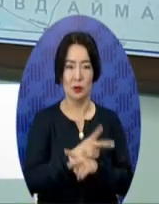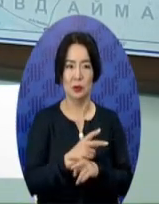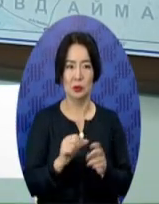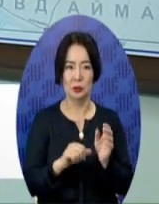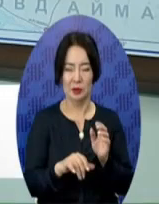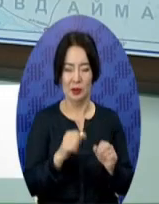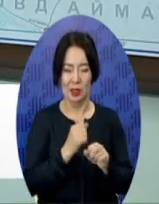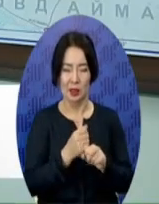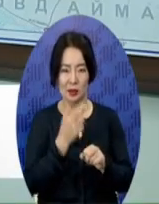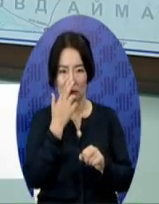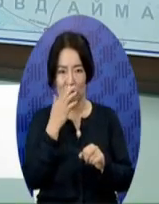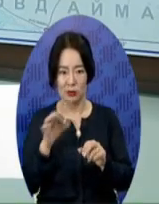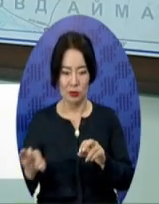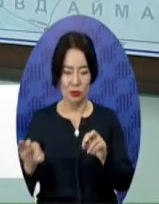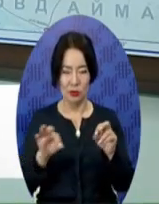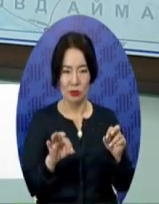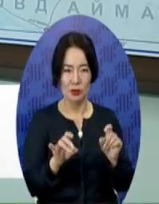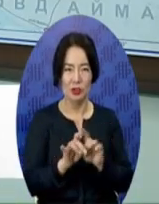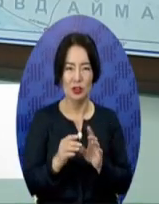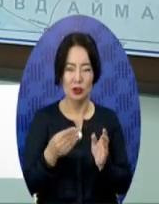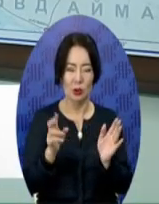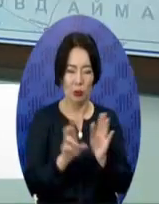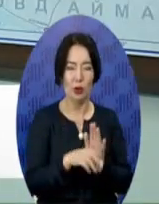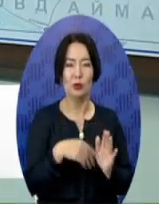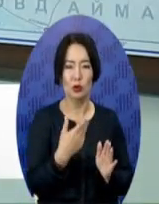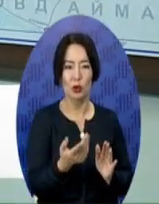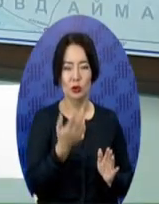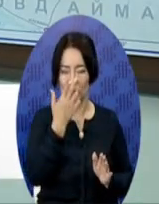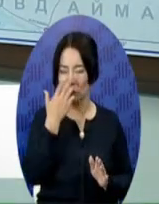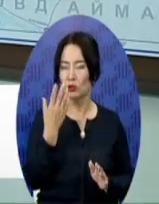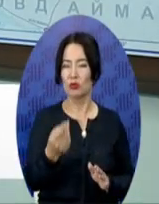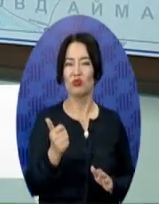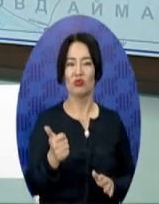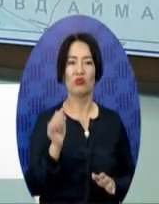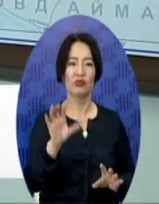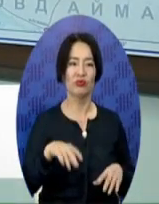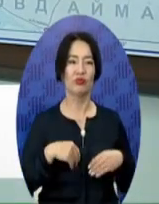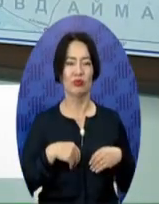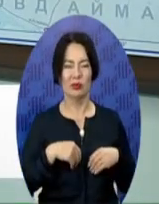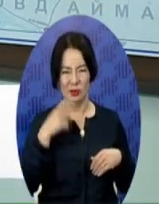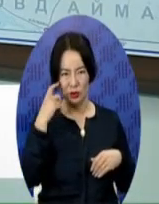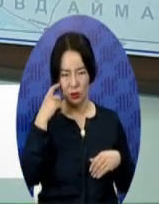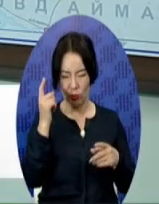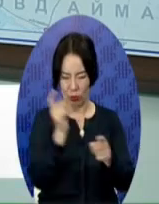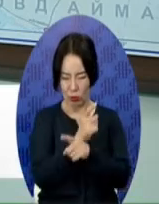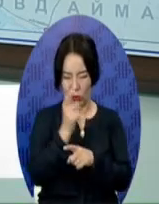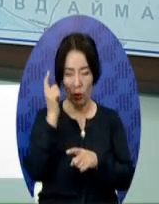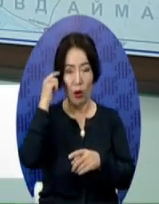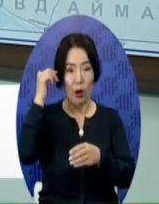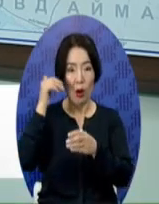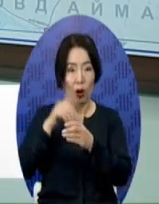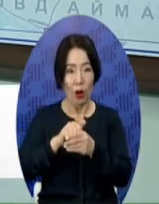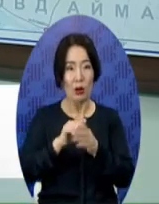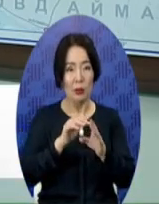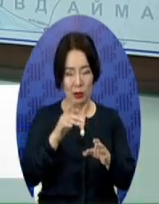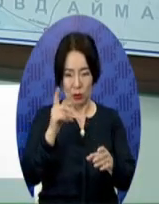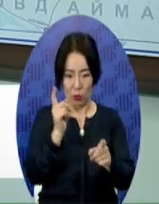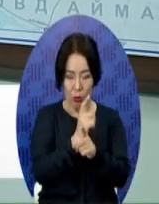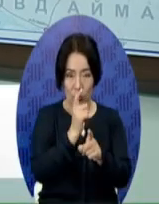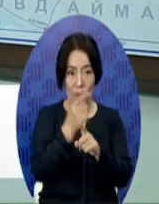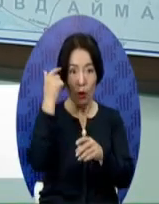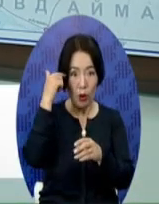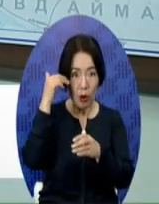нь сунгасан боломж олгосон энийг бол байдаг юм шиг ойлгоод одоо буруу ойлголт руу ороод одоо бурууга зөв